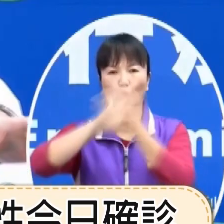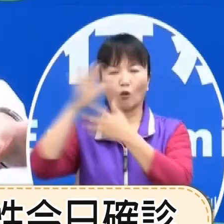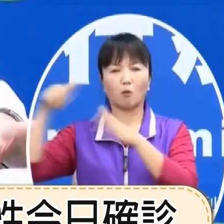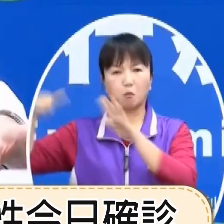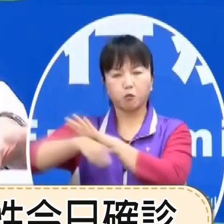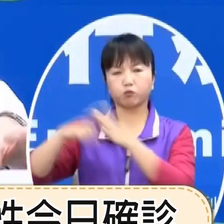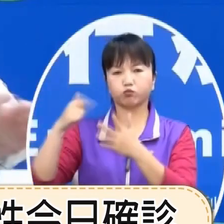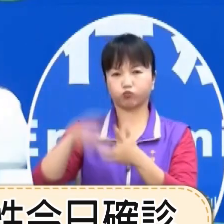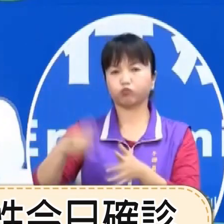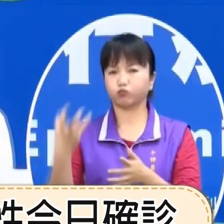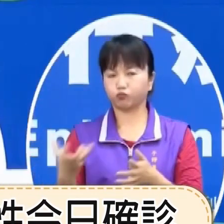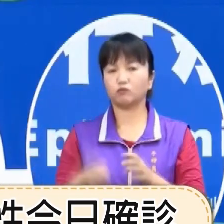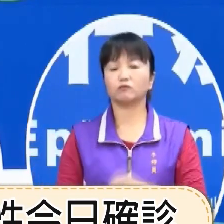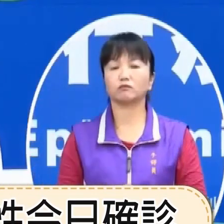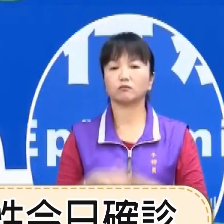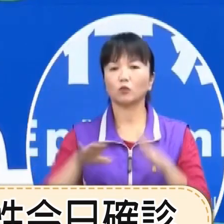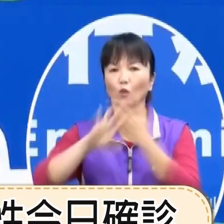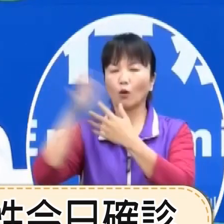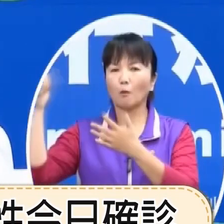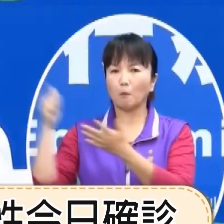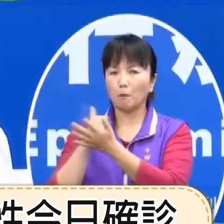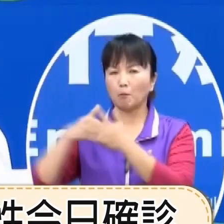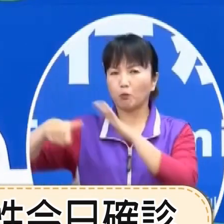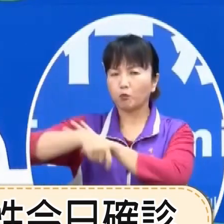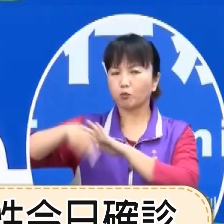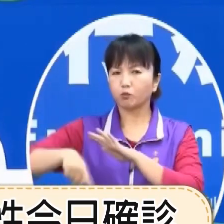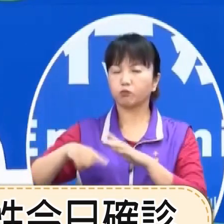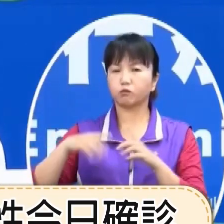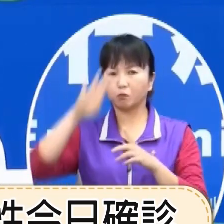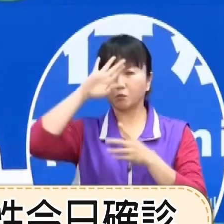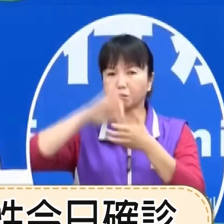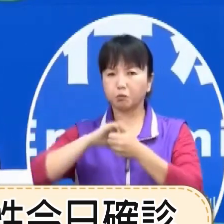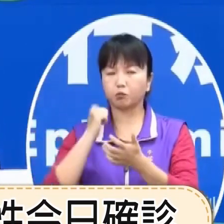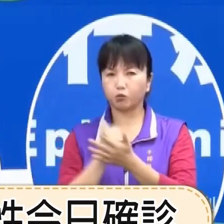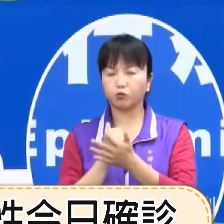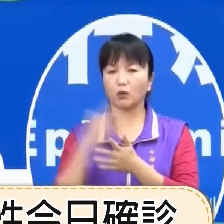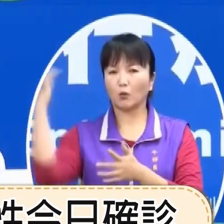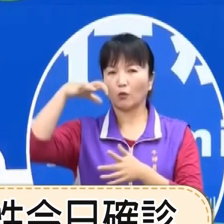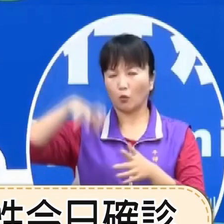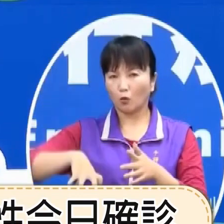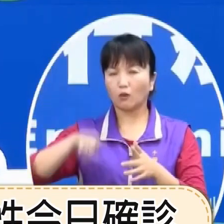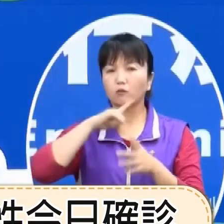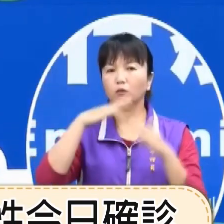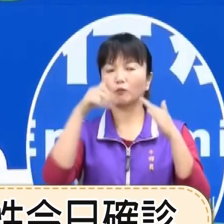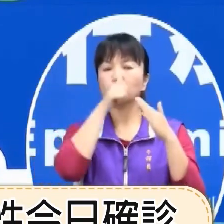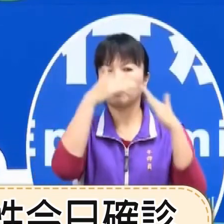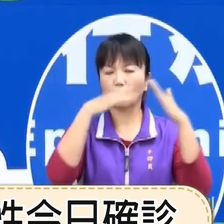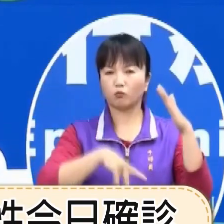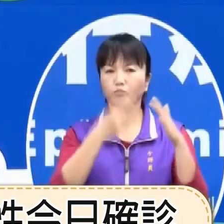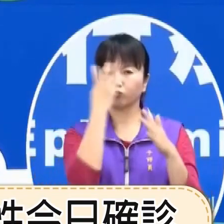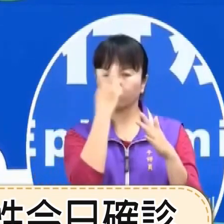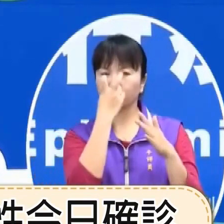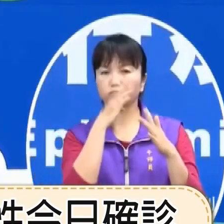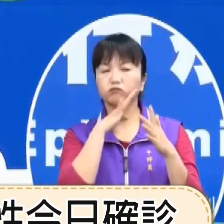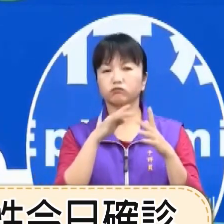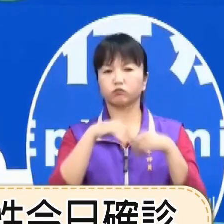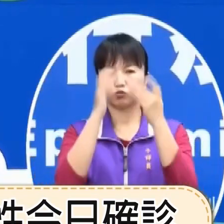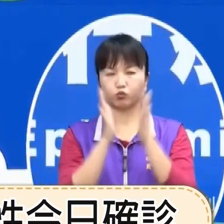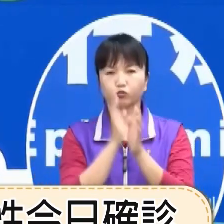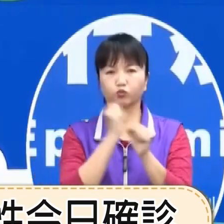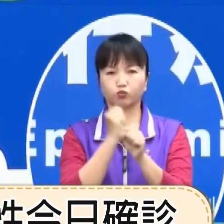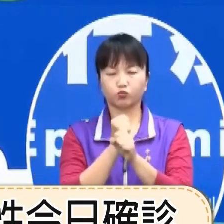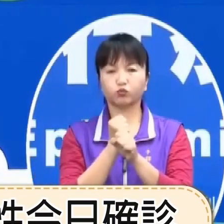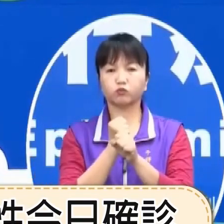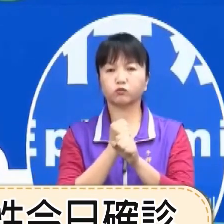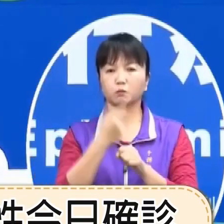的移入，那境外的移入现在的哈机场跟我们居家检疫哈这个功能也哈